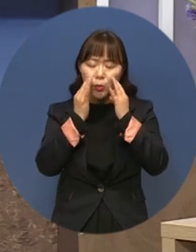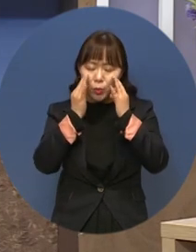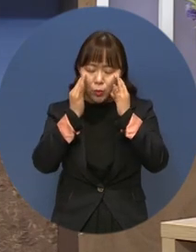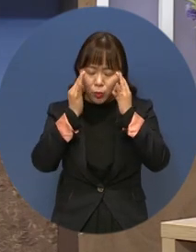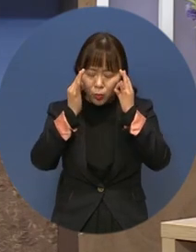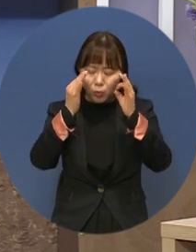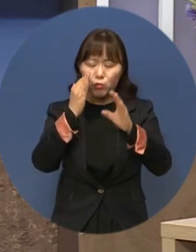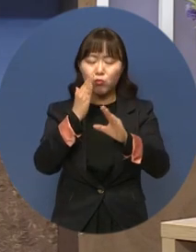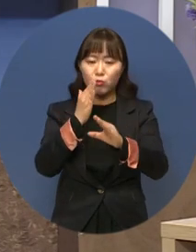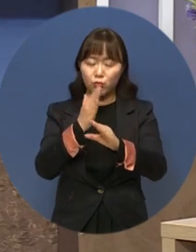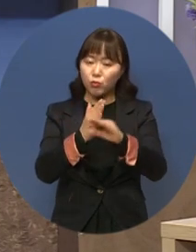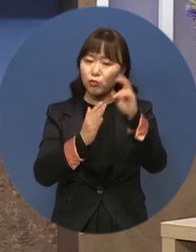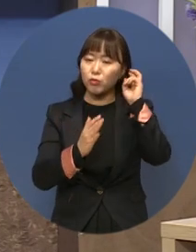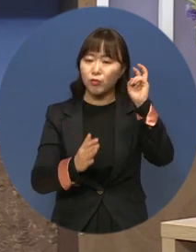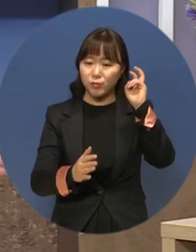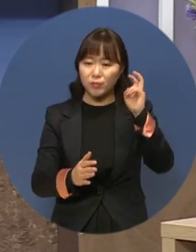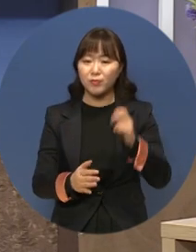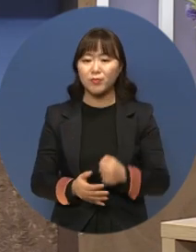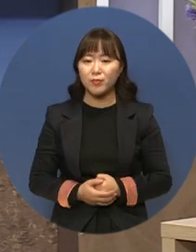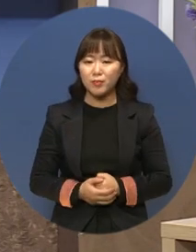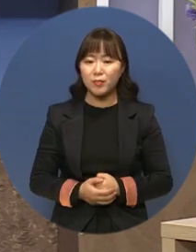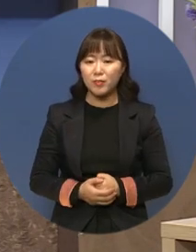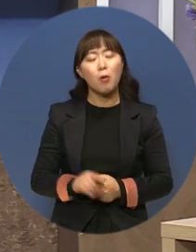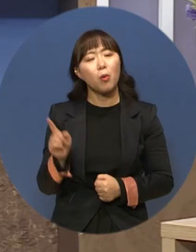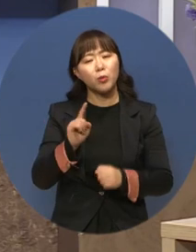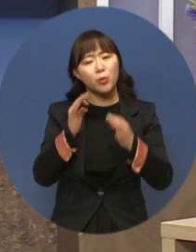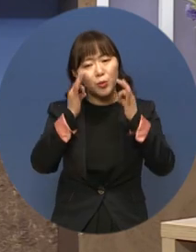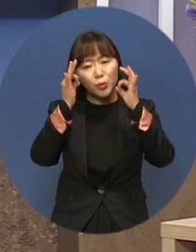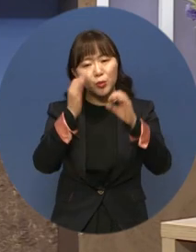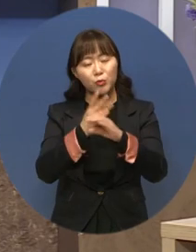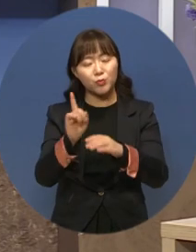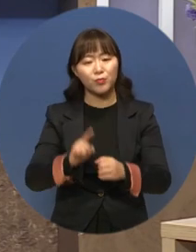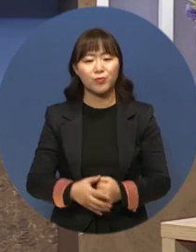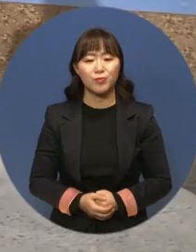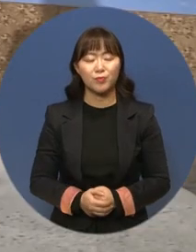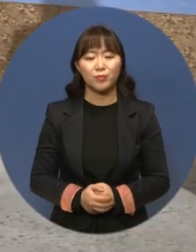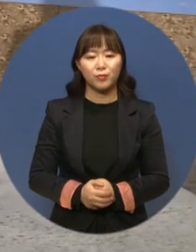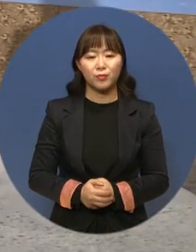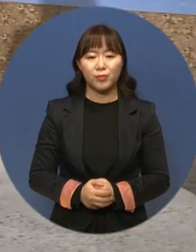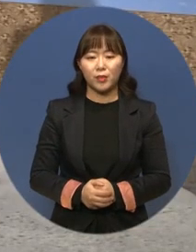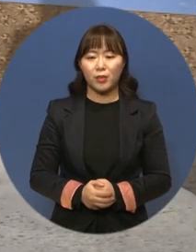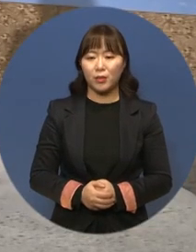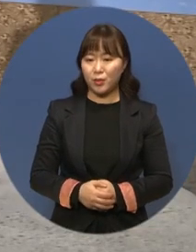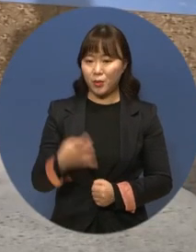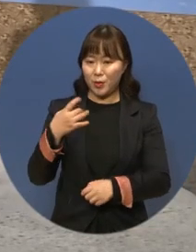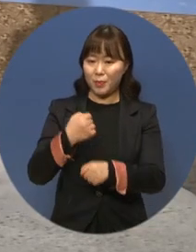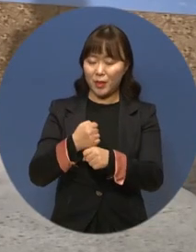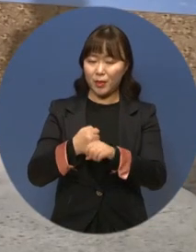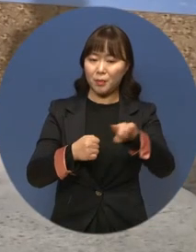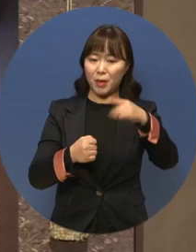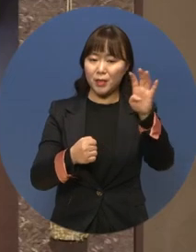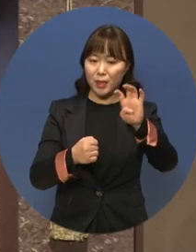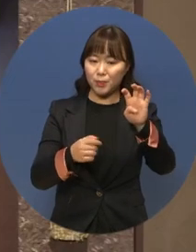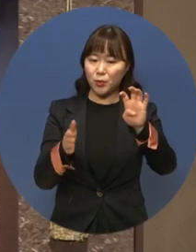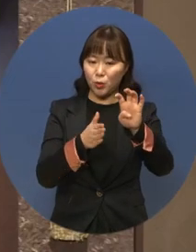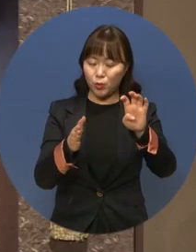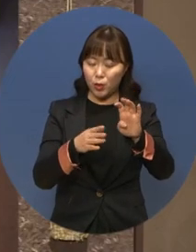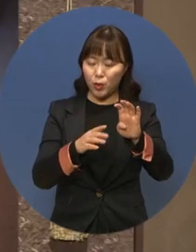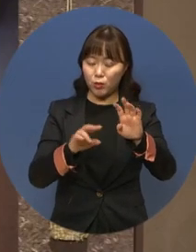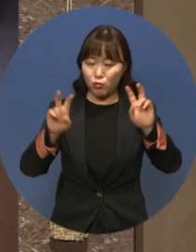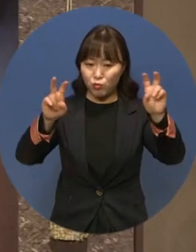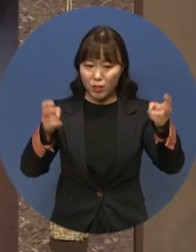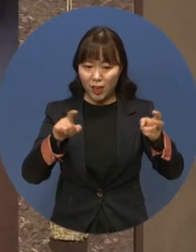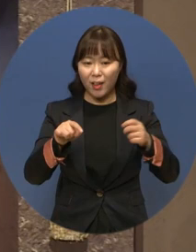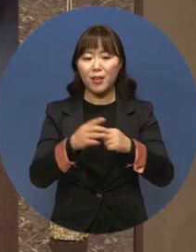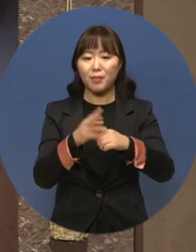노력을 하고 계신 것 같은데요. 네. 어떤 노력을 하고 계신가요? 기존에 만들어 놓은 140여 개의